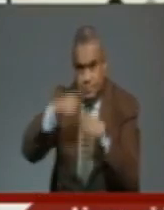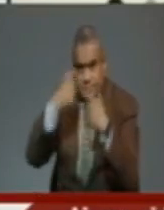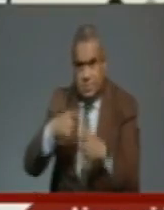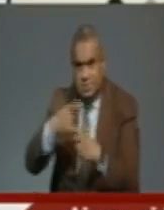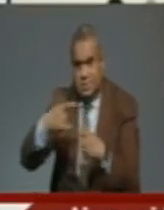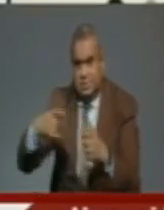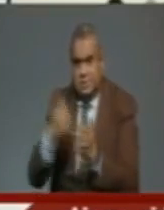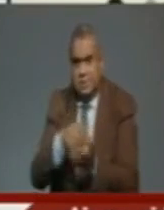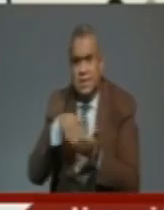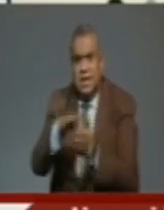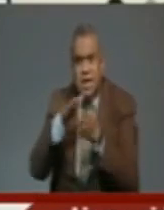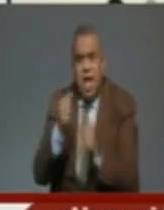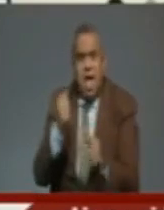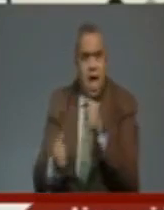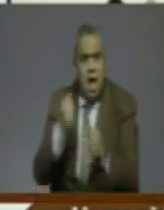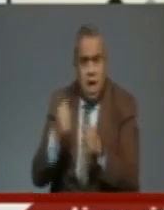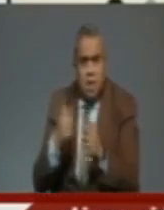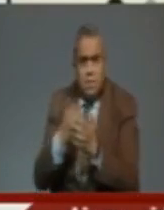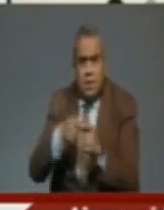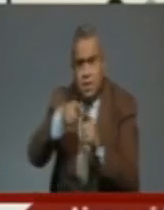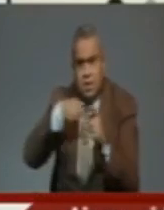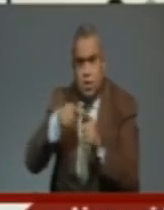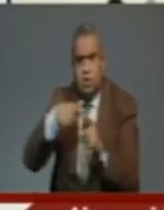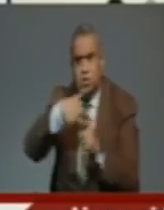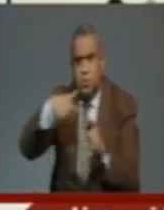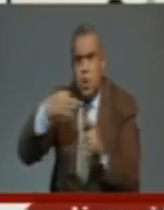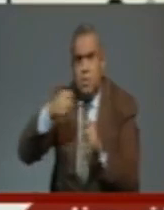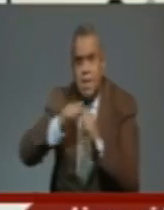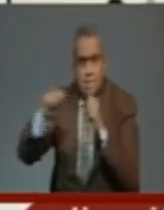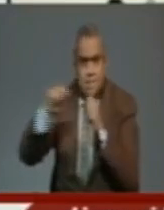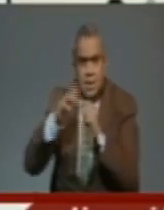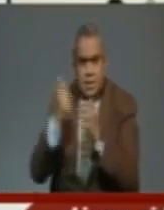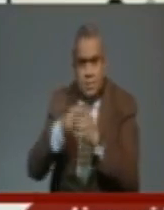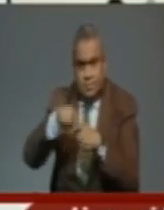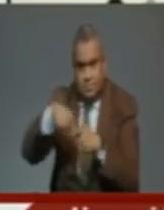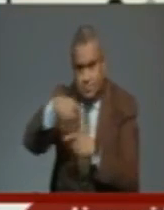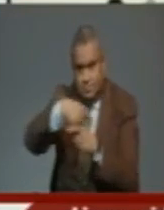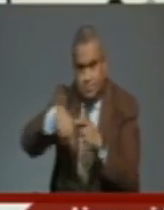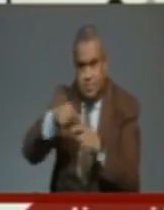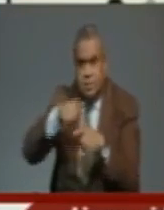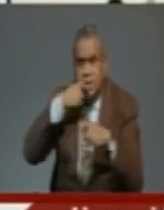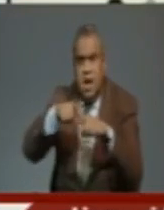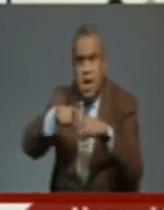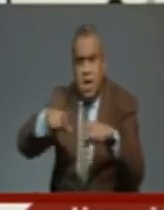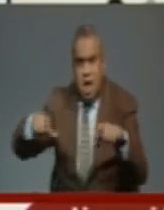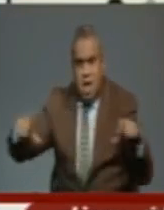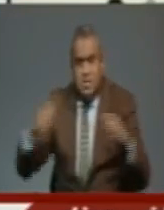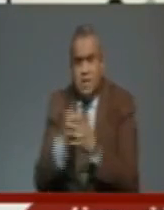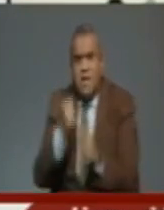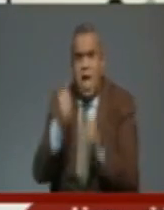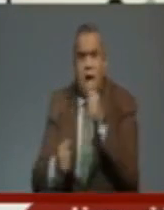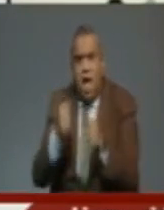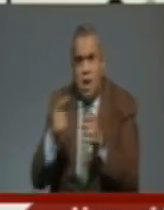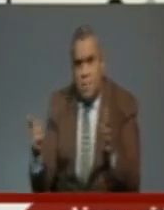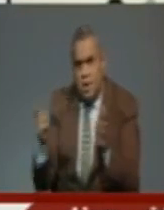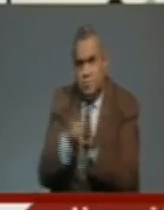العامه والسيارات بطول 630 متر. ده يا فندم الرورو ده الرصيف بتاع السيارات اللي بينزل السيارات